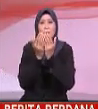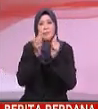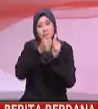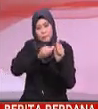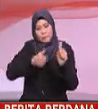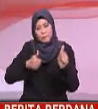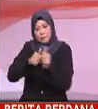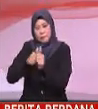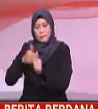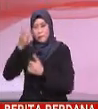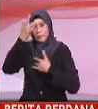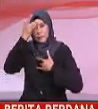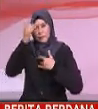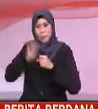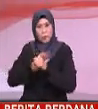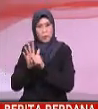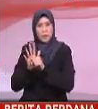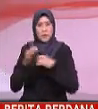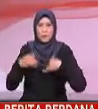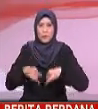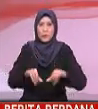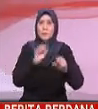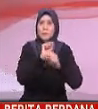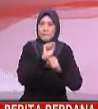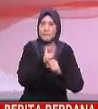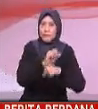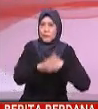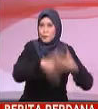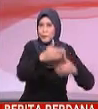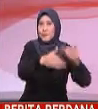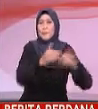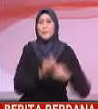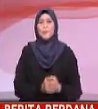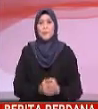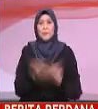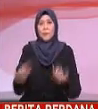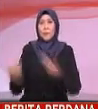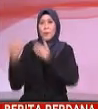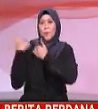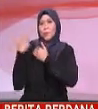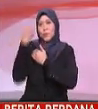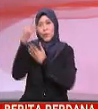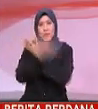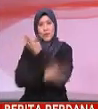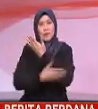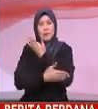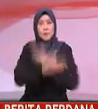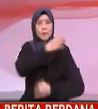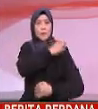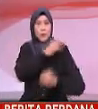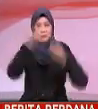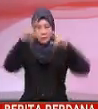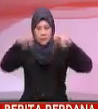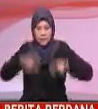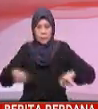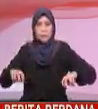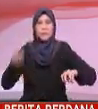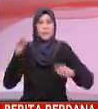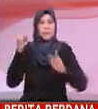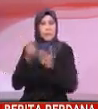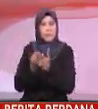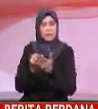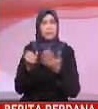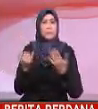dijauhi segala penyakit dan kita kena teruskan bekerja lah. Demi tanggungjawab kepada negara juga, Pegawai Penyiasat Bahagian Siasatan